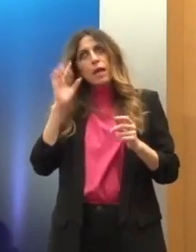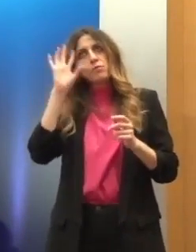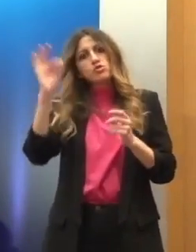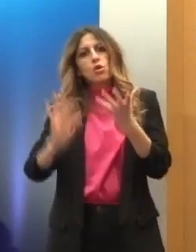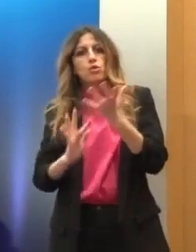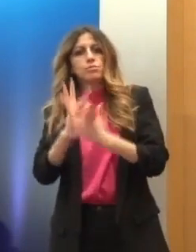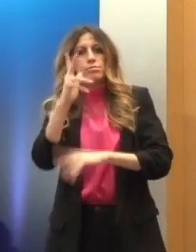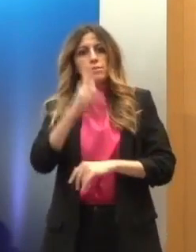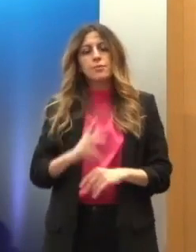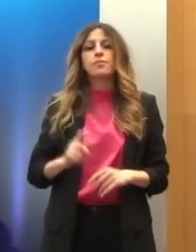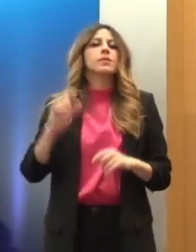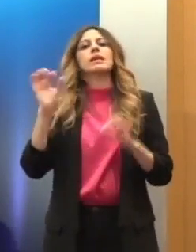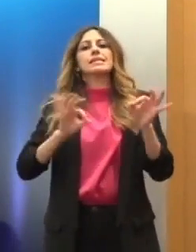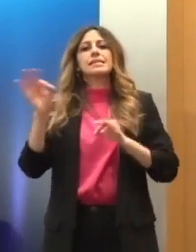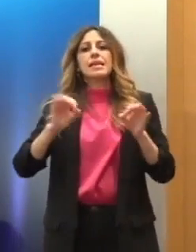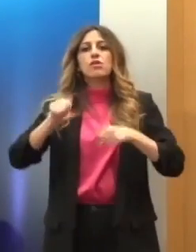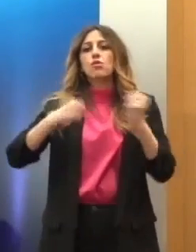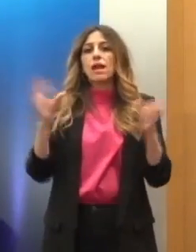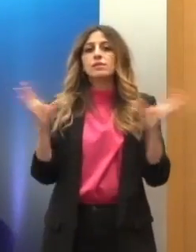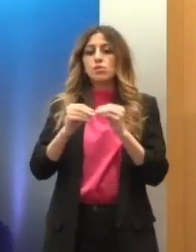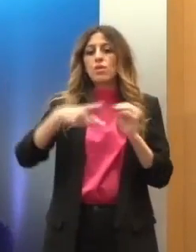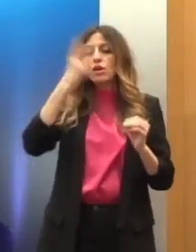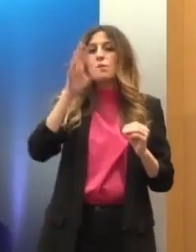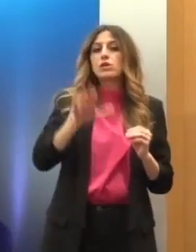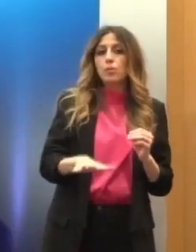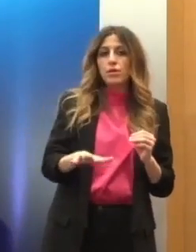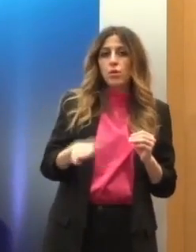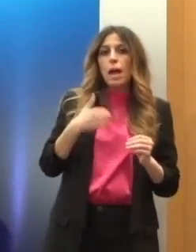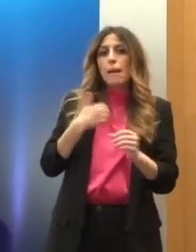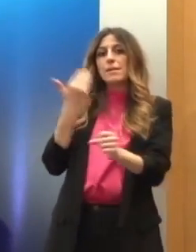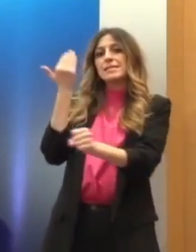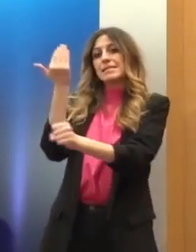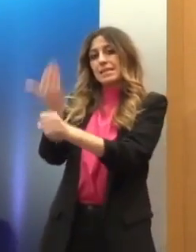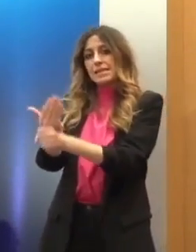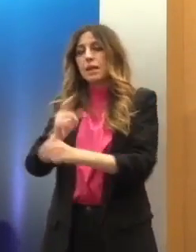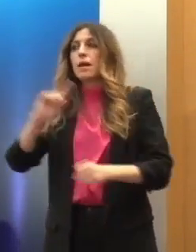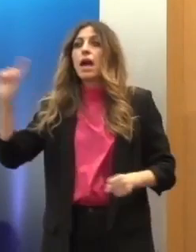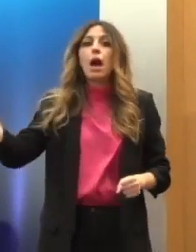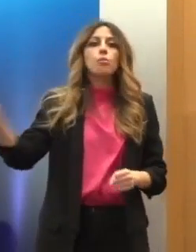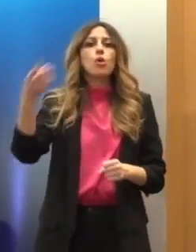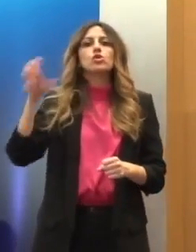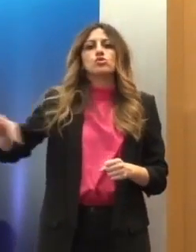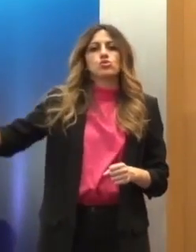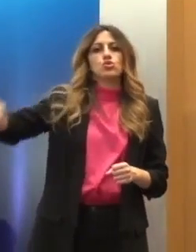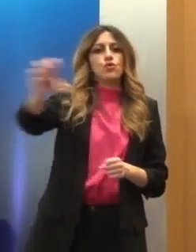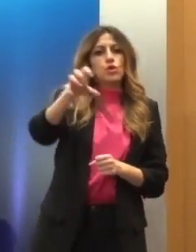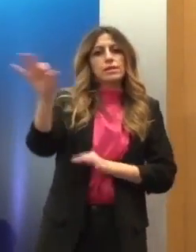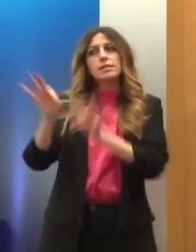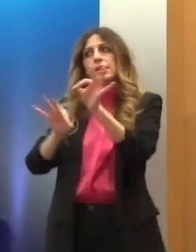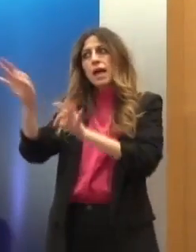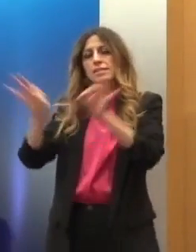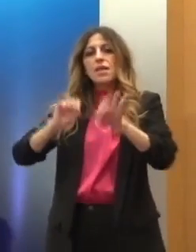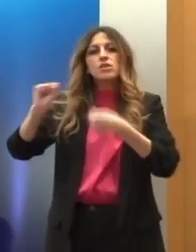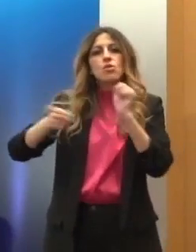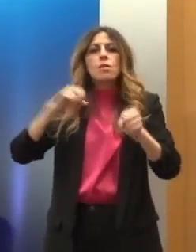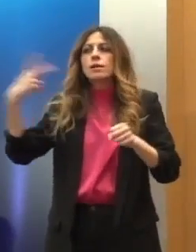κατάρτιση του σχεδίου δράσης για τα δικαιώματα του παιδιού, ζητήσαμε εκ του περισσού από όλους τους εμπλεκόμενους φορείς να σχεδιάσουν τις δράσεις